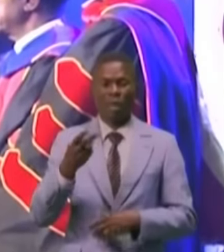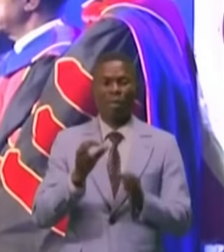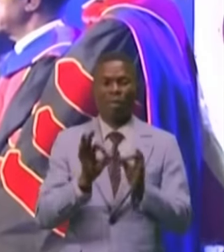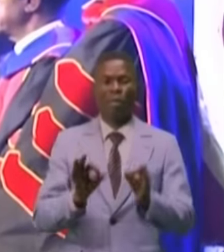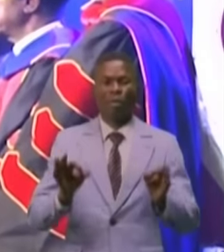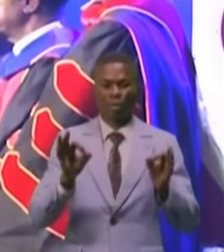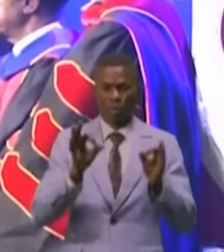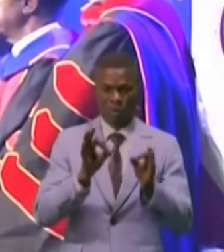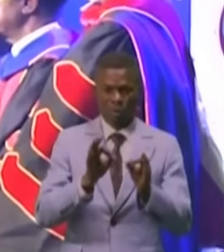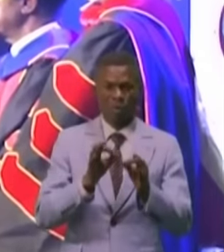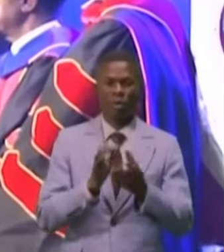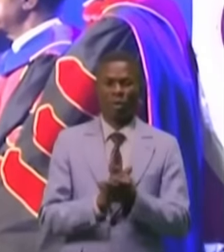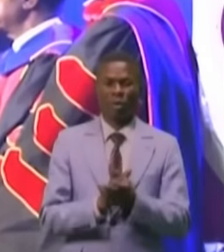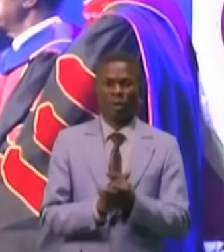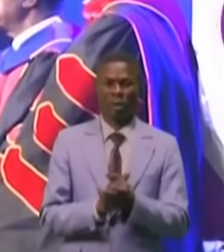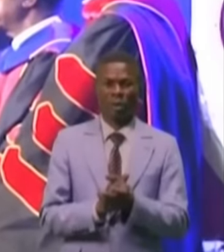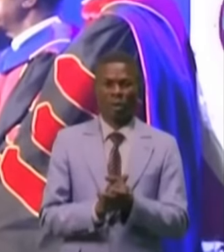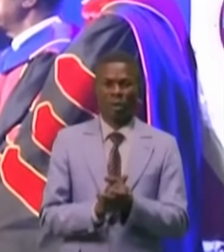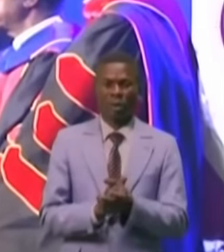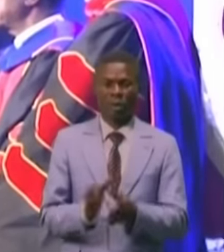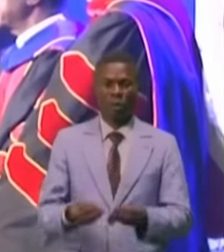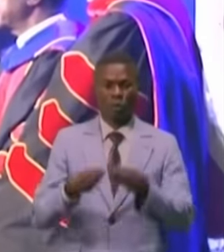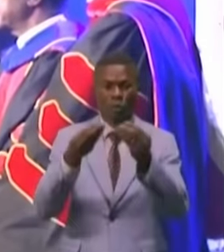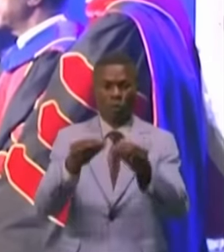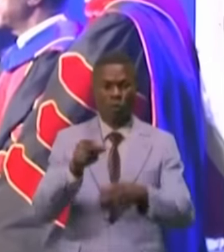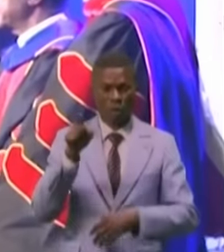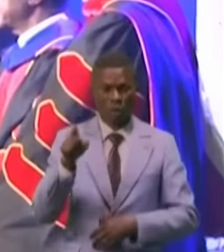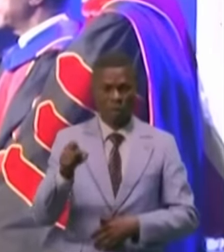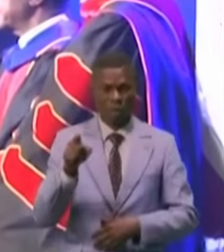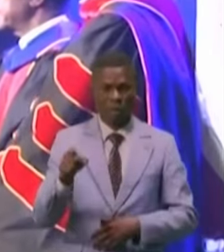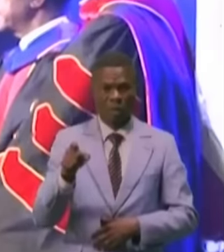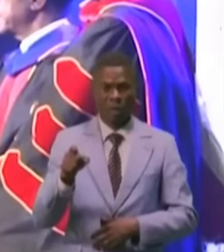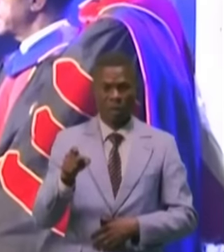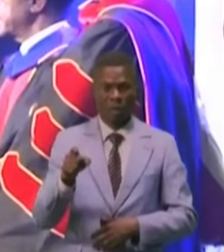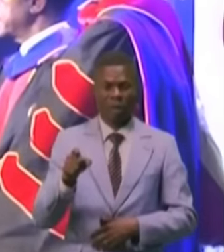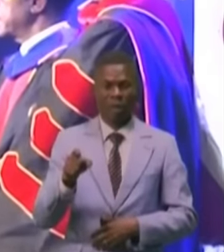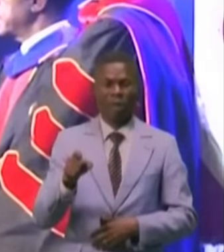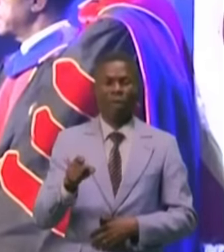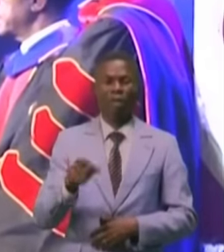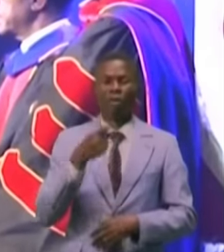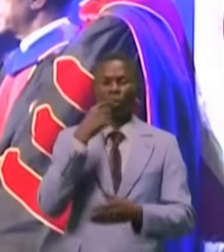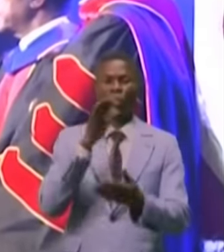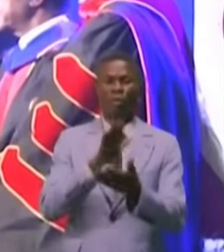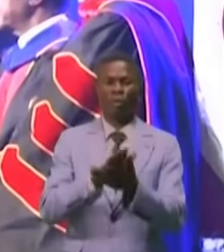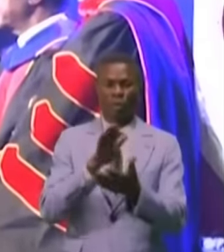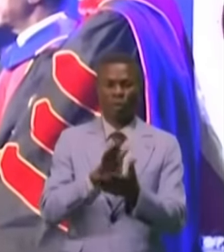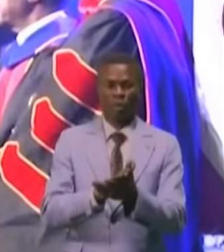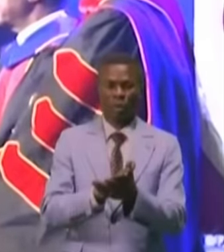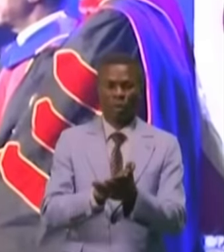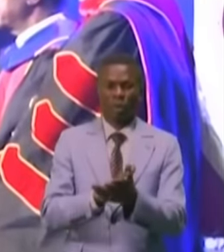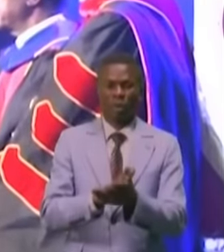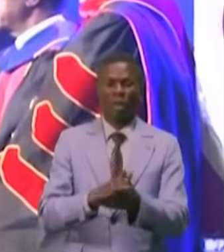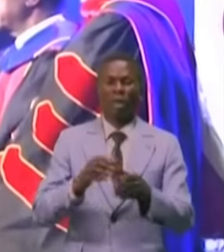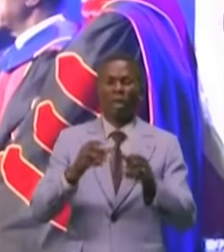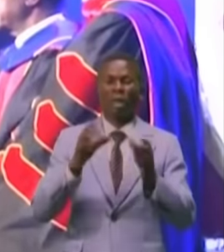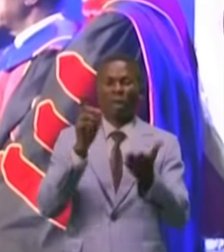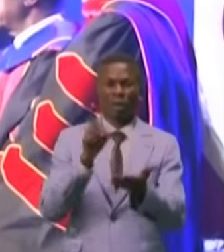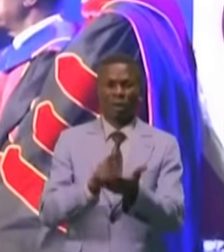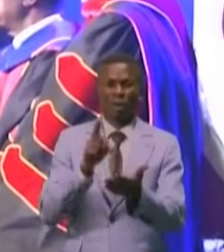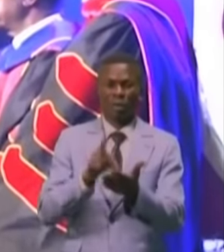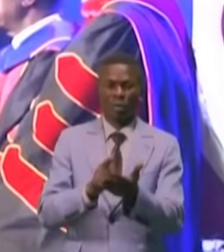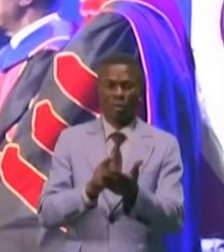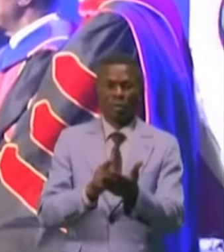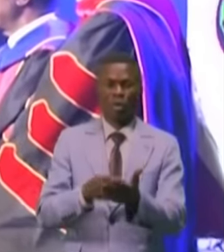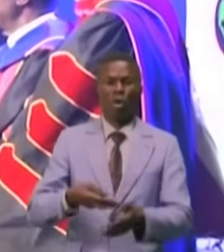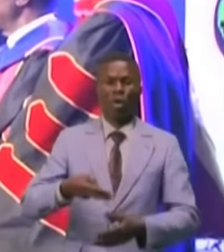de vous octroyer les grades de doctorat honoris